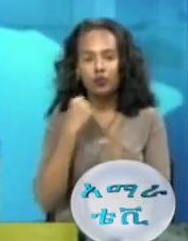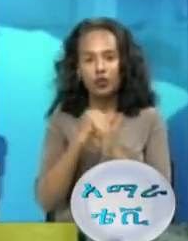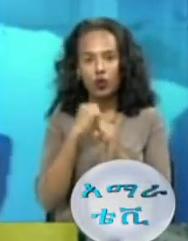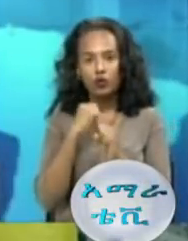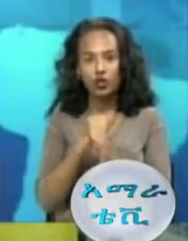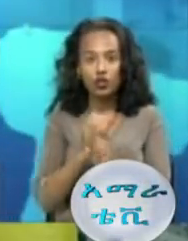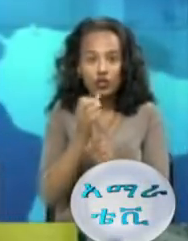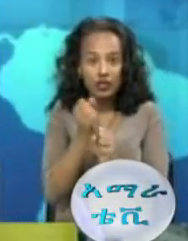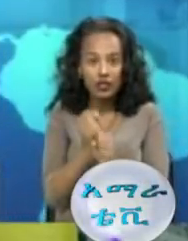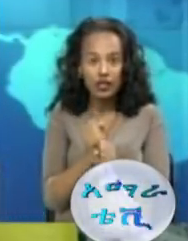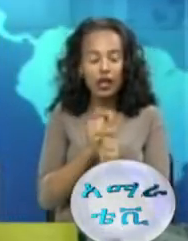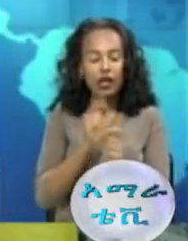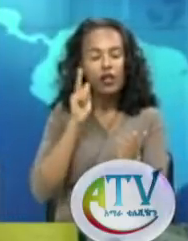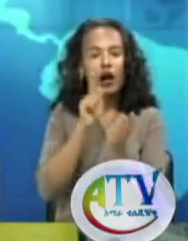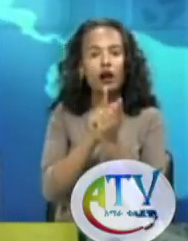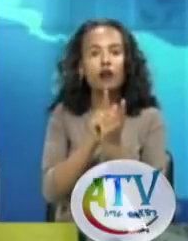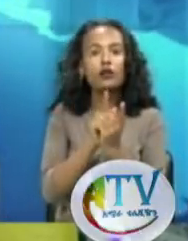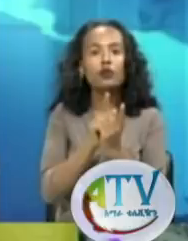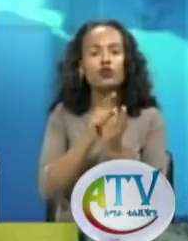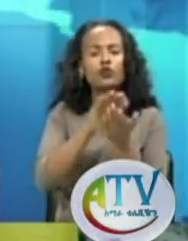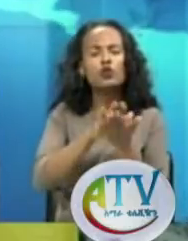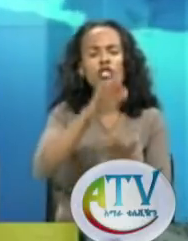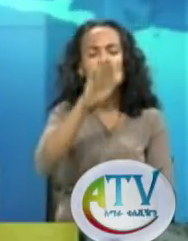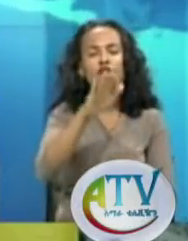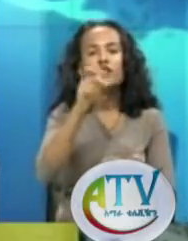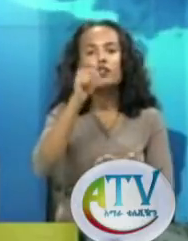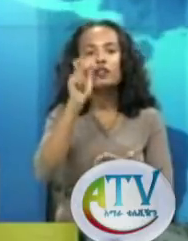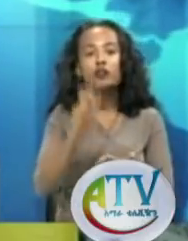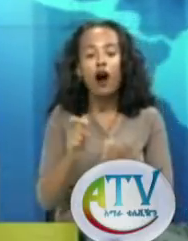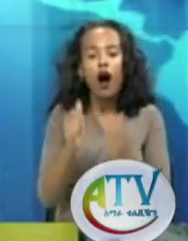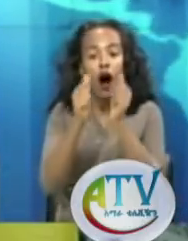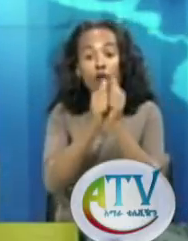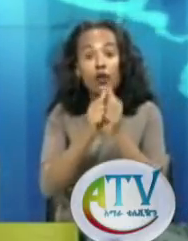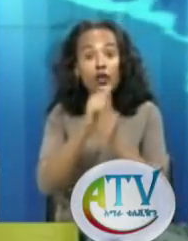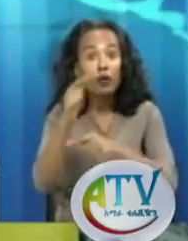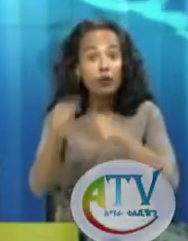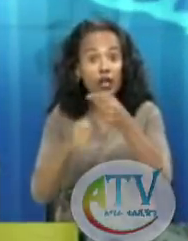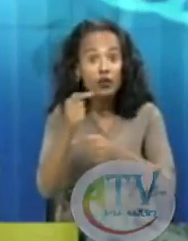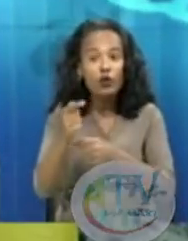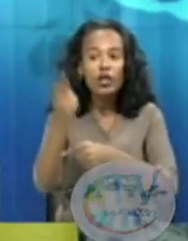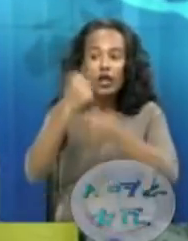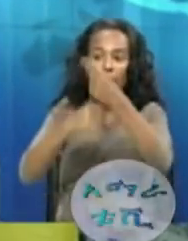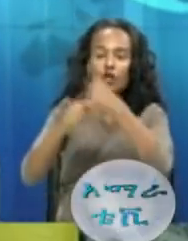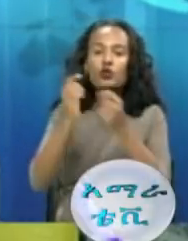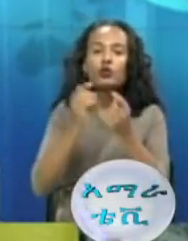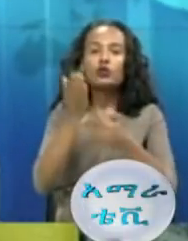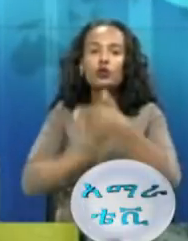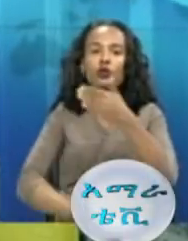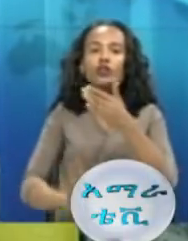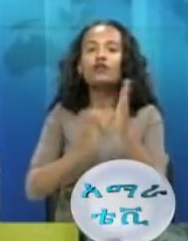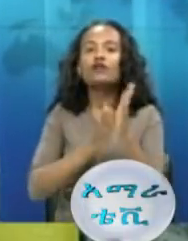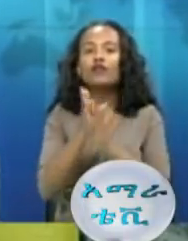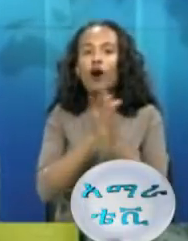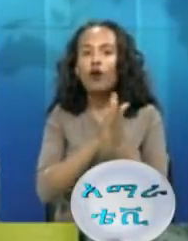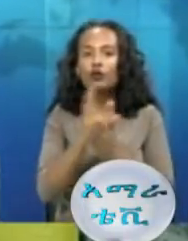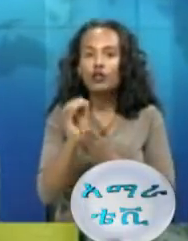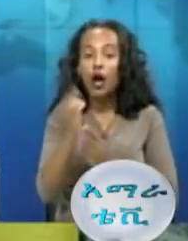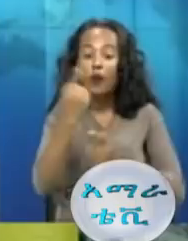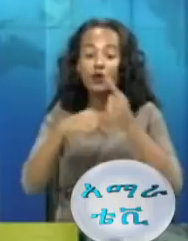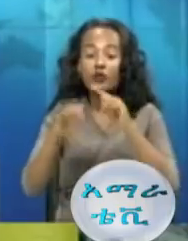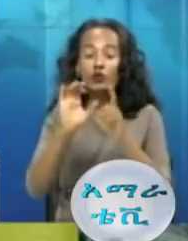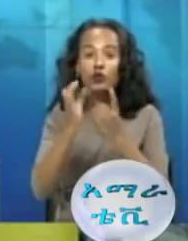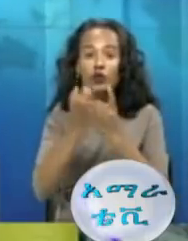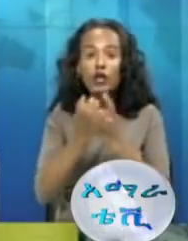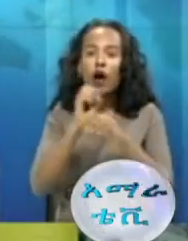ይዘን ያጋጠሙንንም ውዝፍ እዳዎች አርመን የምንጓዘው የመጪውን ትውልድ ፍላጎትና መጪውን ሁኔታ